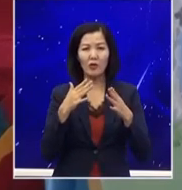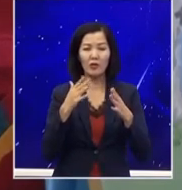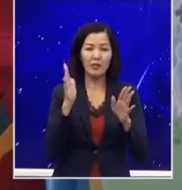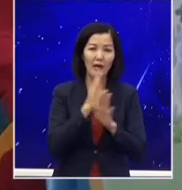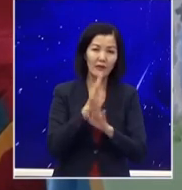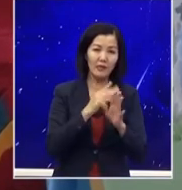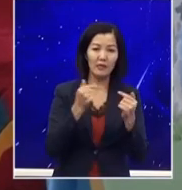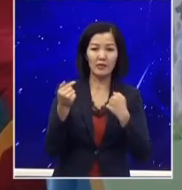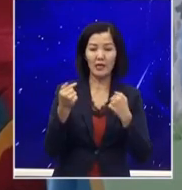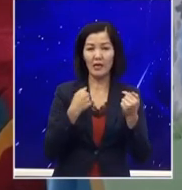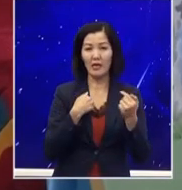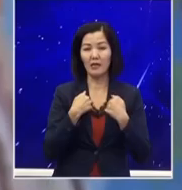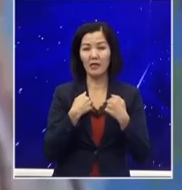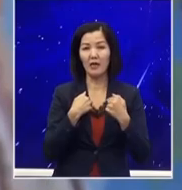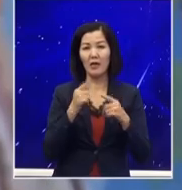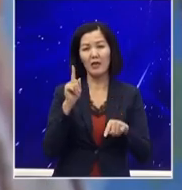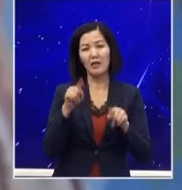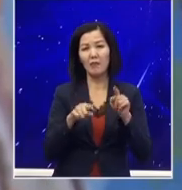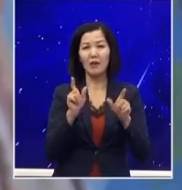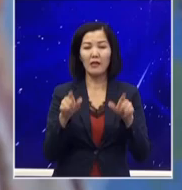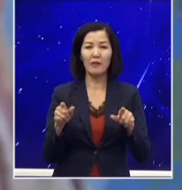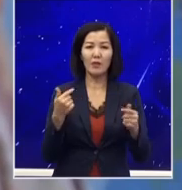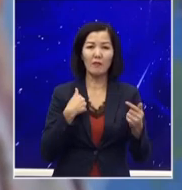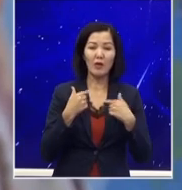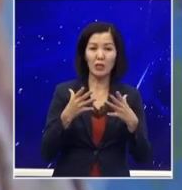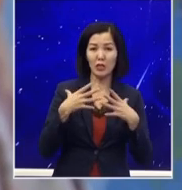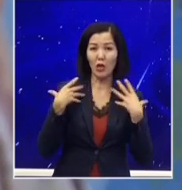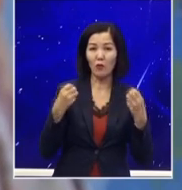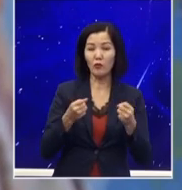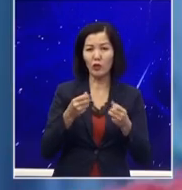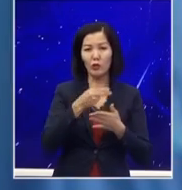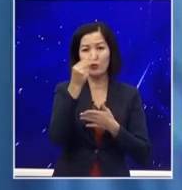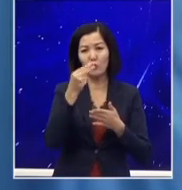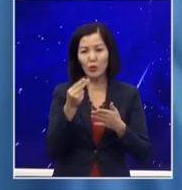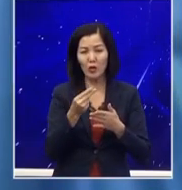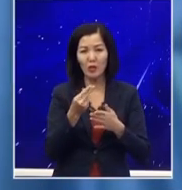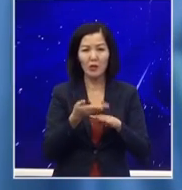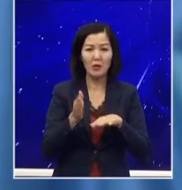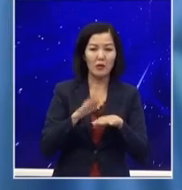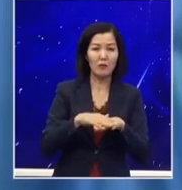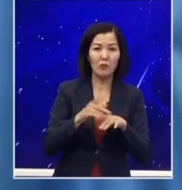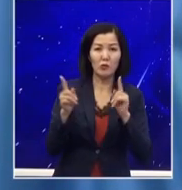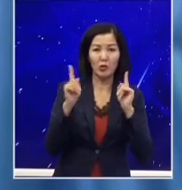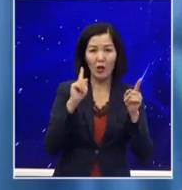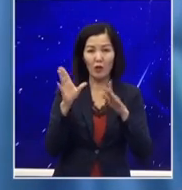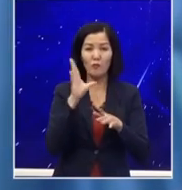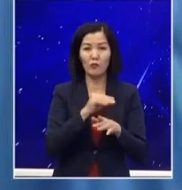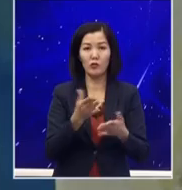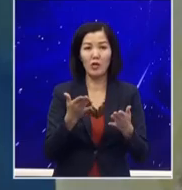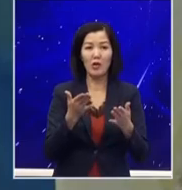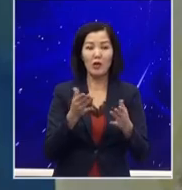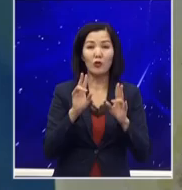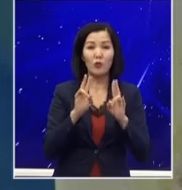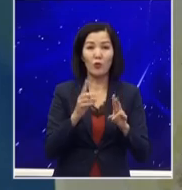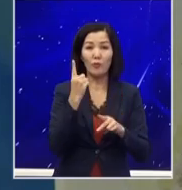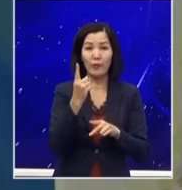Кейбірі сыңғыш, мұрт кеткіш. Тіпті кейбірі 12 мүшесі сау бола тұра масылдыққа бейім. Өмірге өкпешіл, ал